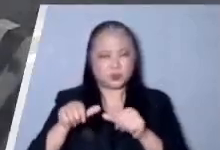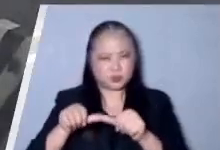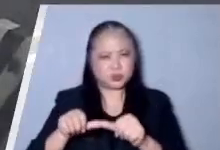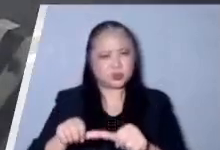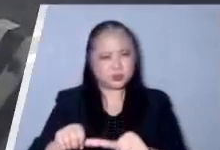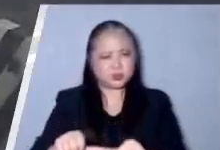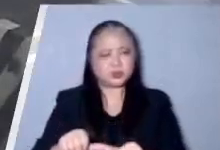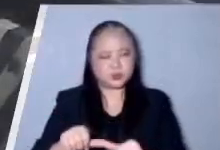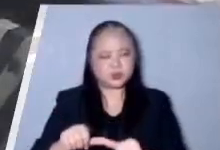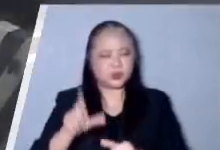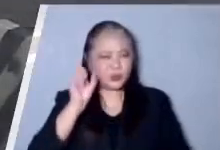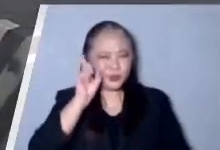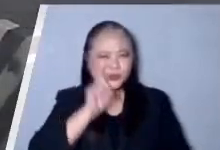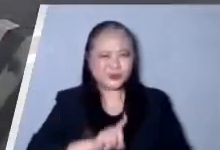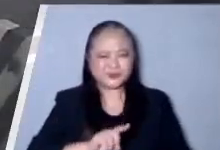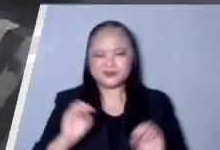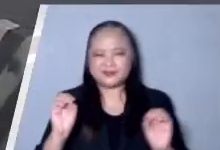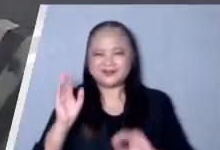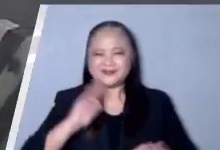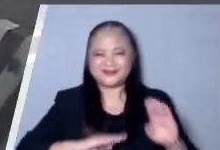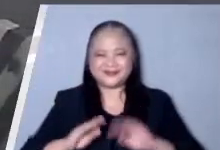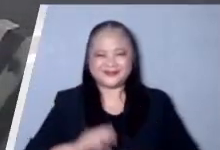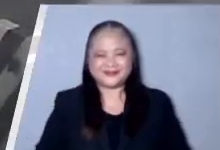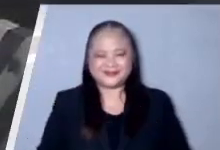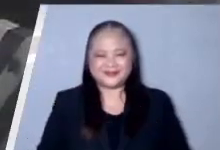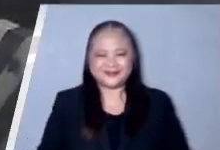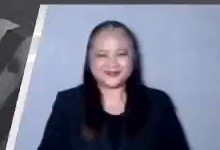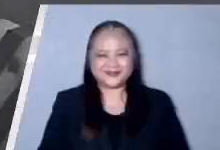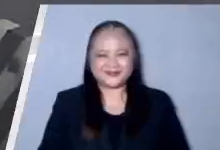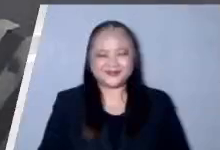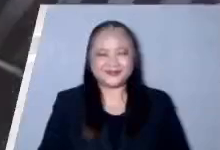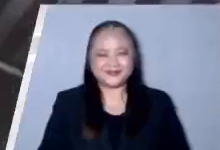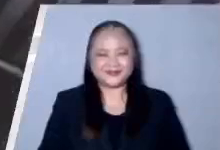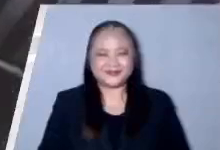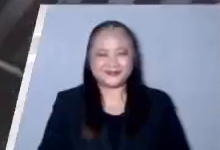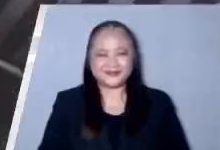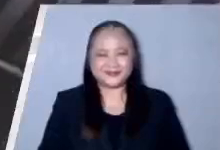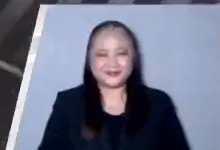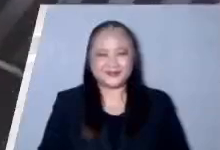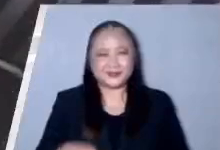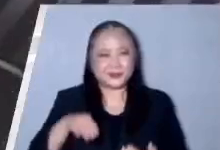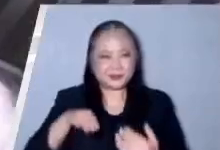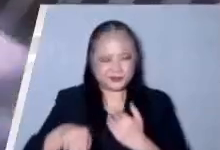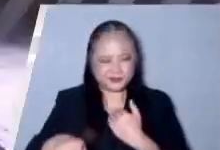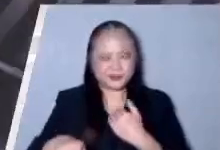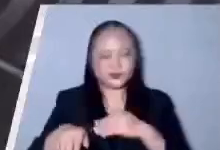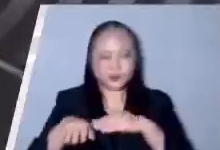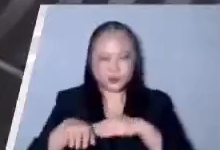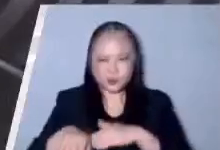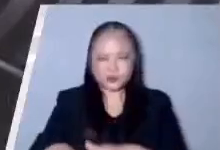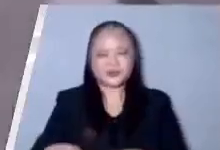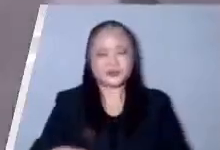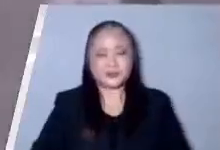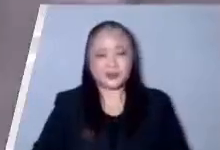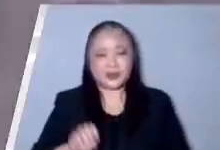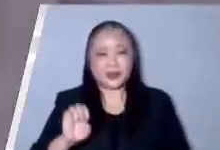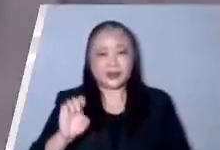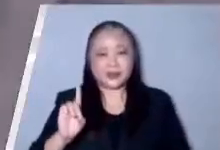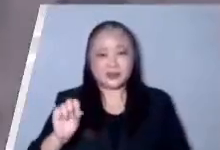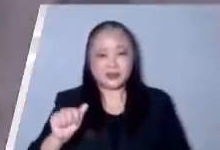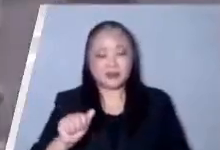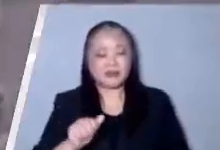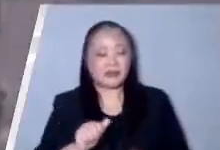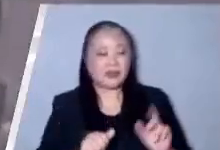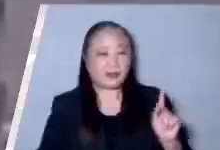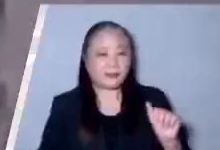pang kaproblema-problema dahil maluwag pa ang magkabilang lanes ng mga kalsadang yan. Sa EDSA Kamuning naman po tayo, yung sa kaliwa po